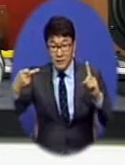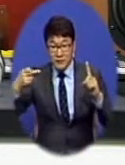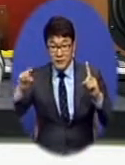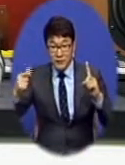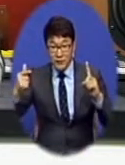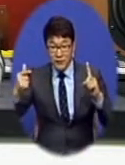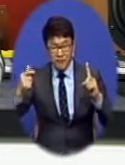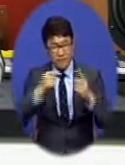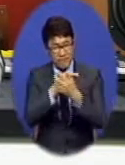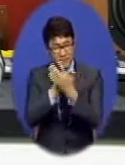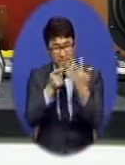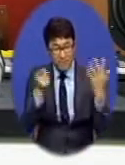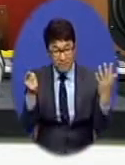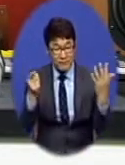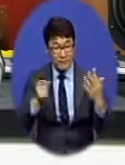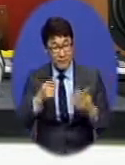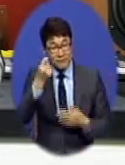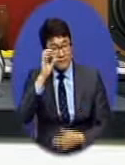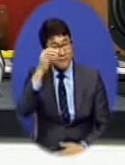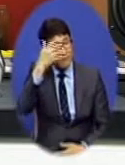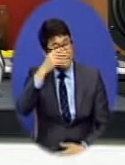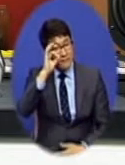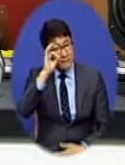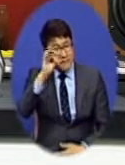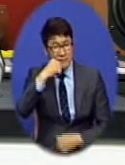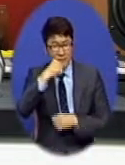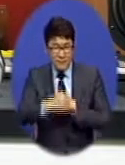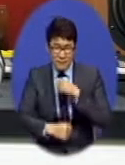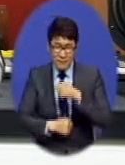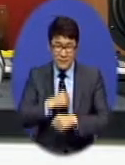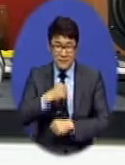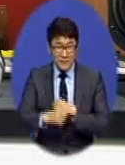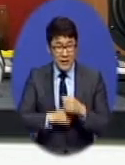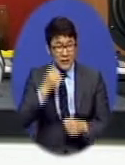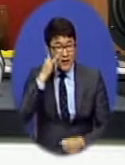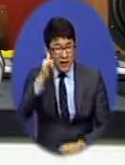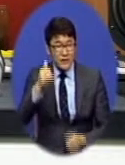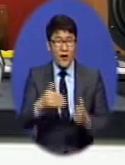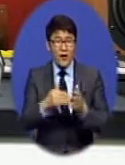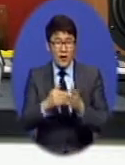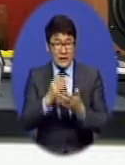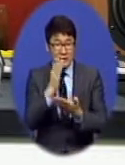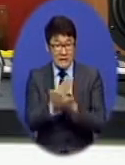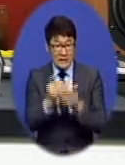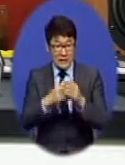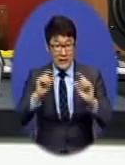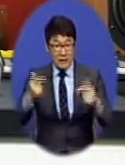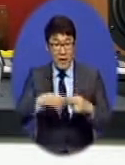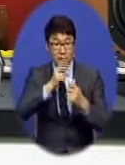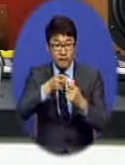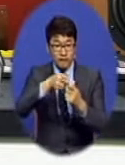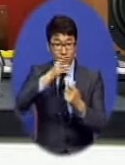12번까지 있어요. 계속 저희 방송 진행 중에도 얼마든지 내가 한번 투표했다고 안 되는 게 아니고 두 번째, 세